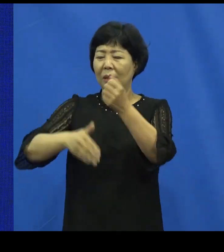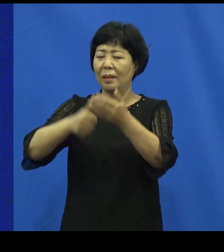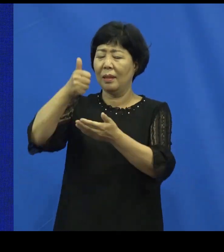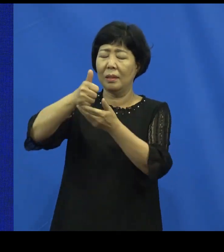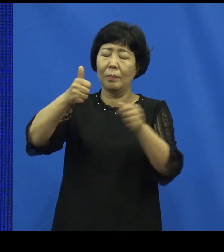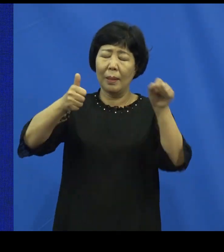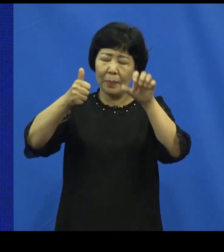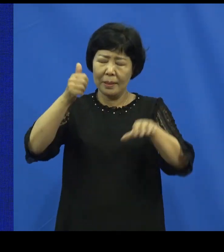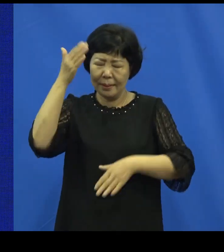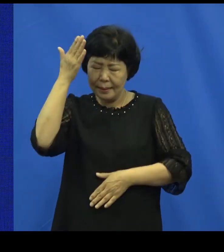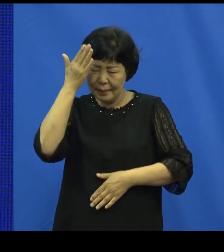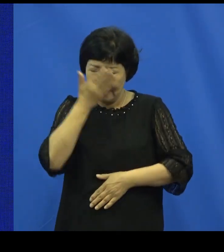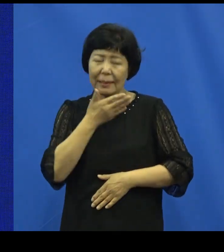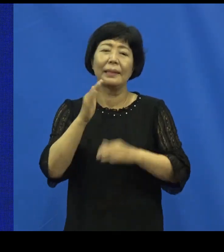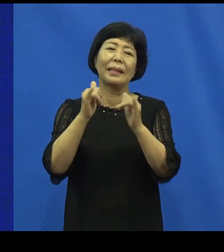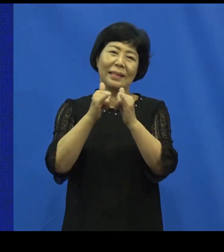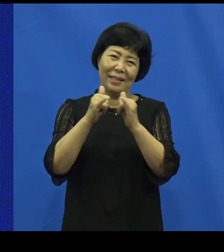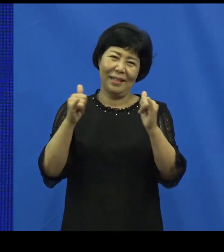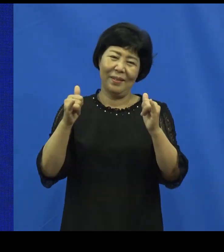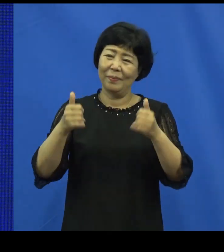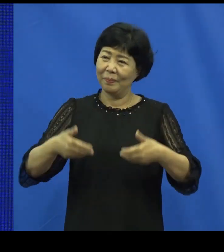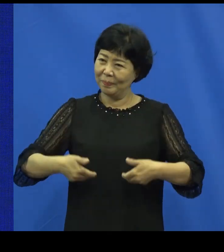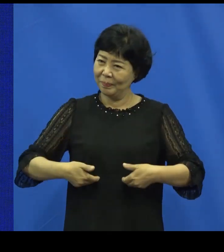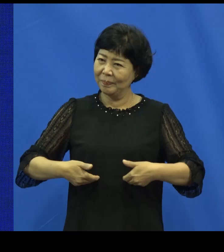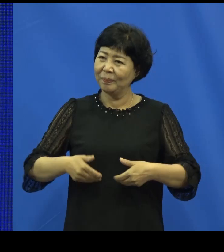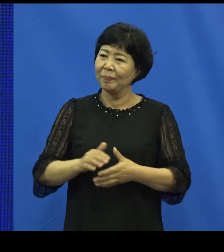사람, 그게 다니엘이었습니다.